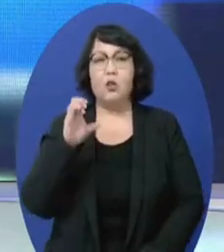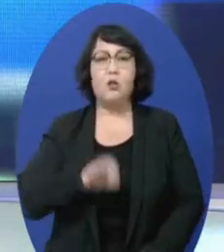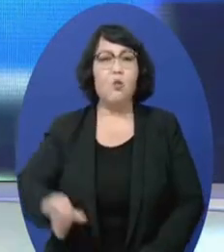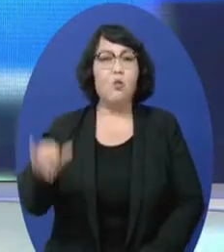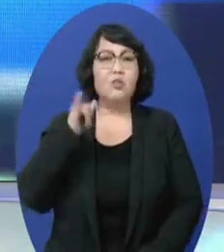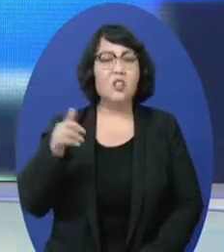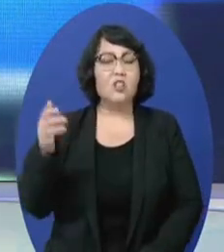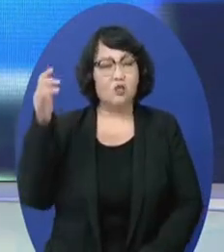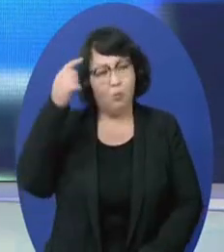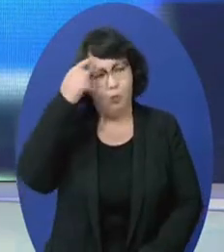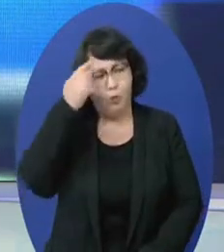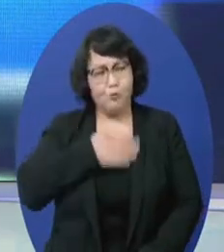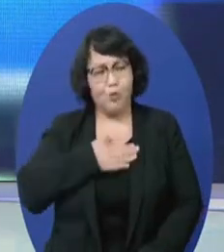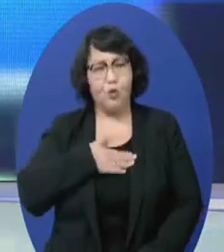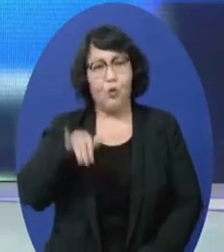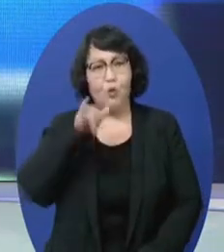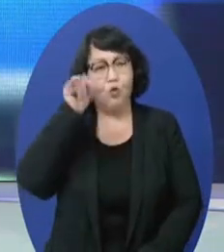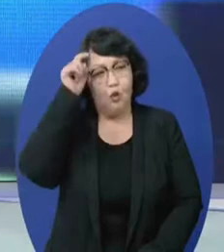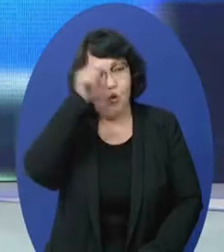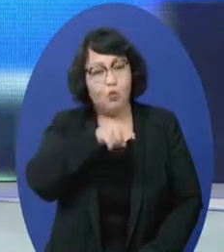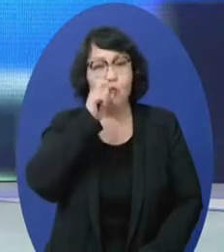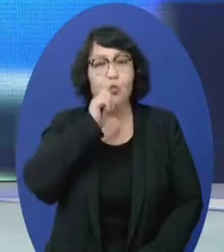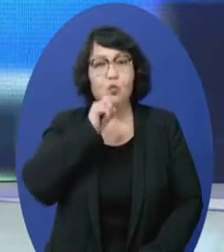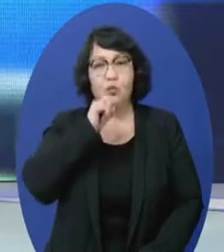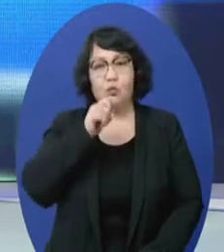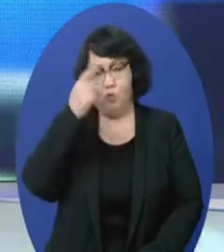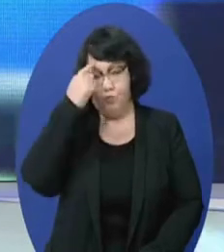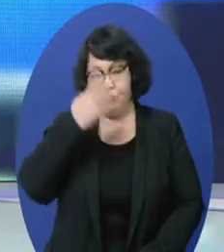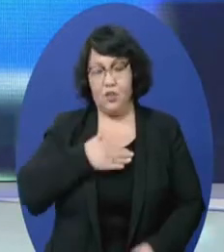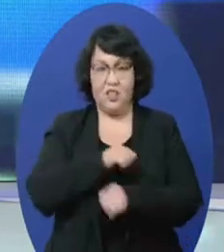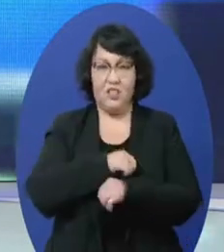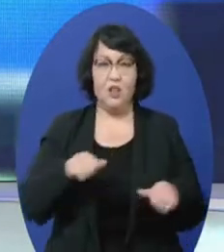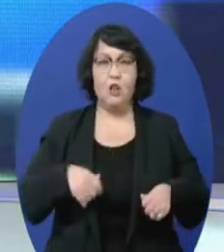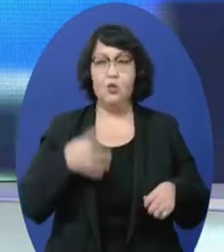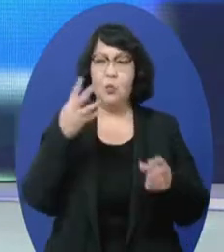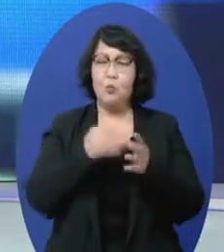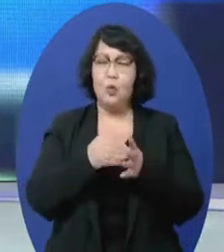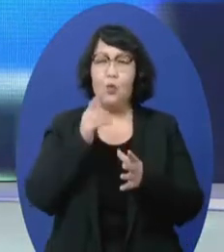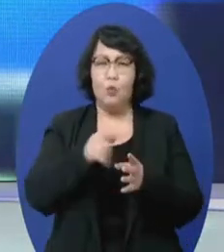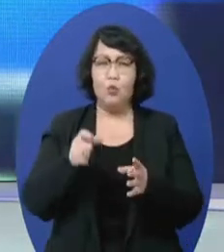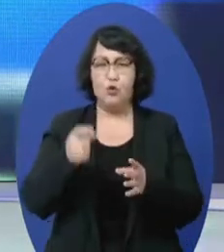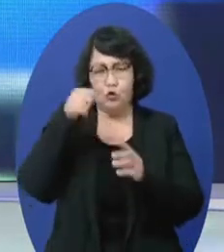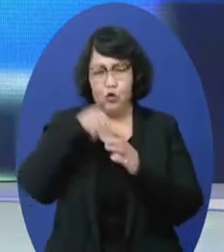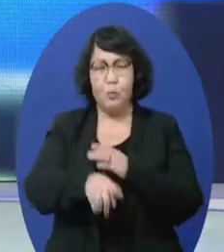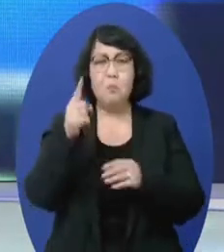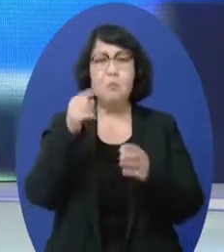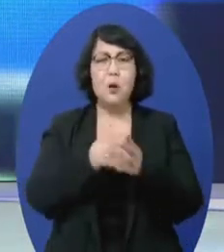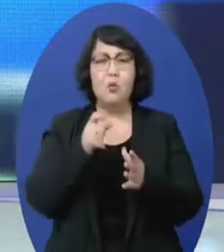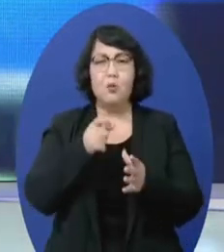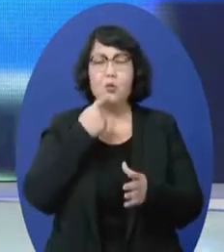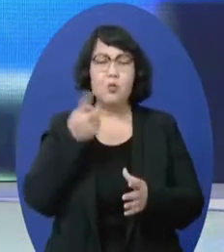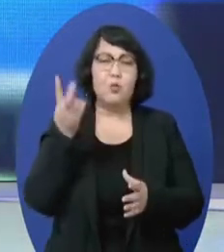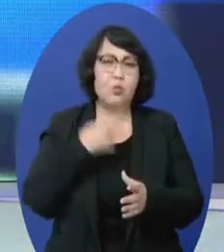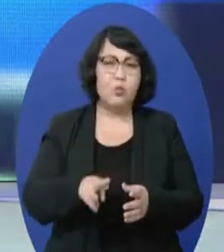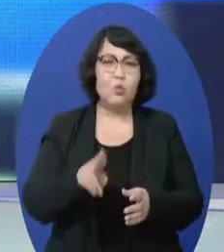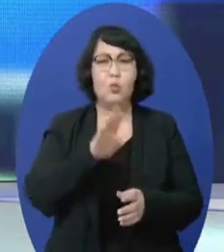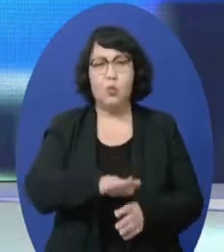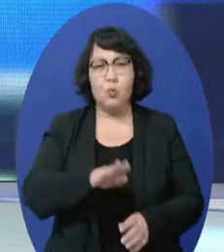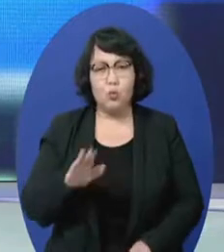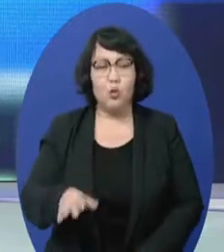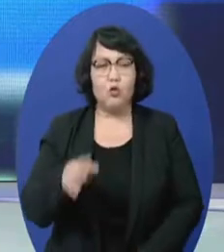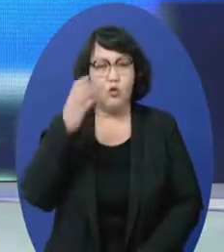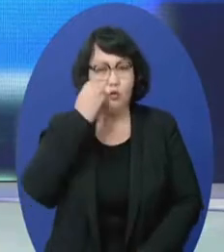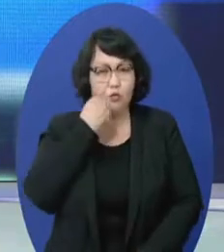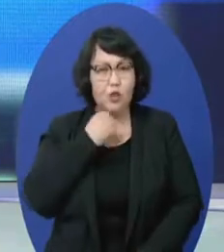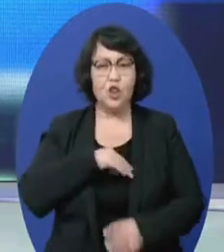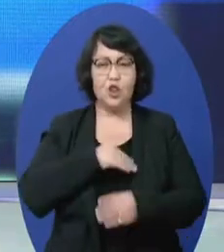хүсэлтэй 4000 гаруй иргэн байгаагаас 1000 гаруй хүний нөхцөл байдал туйлын хүнд байна. Хүүхэд өндөр настан жирэмсэн хүмүүс эх орондоо ирэхийг